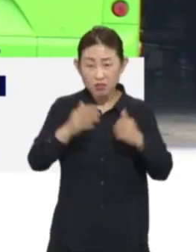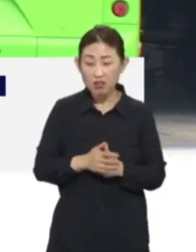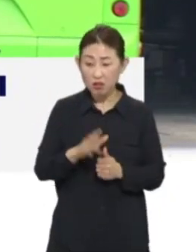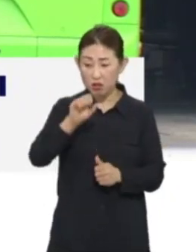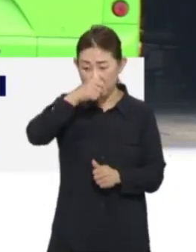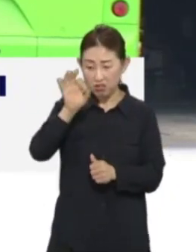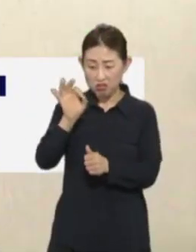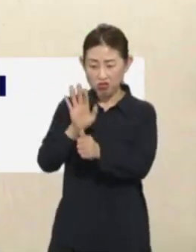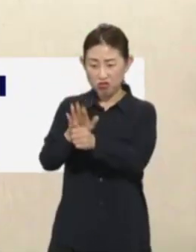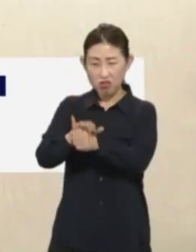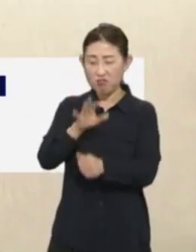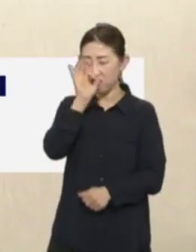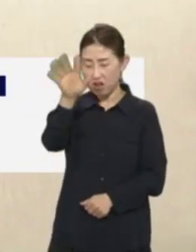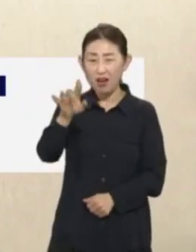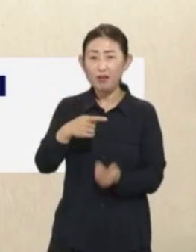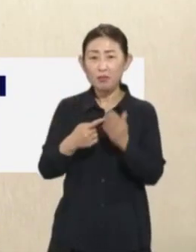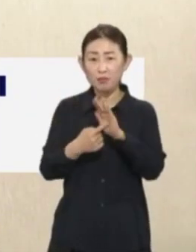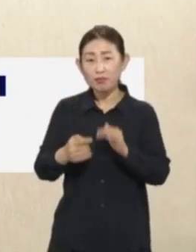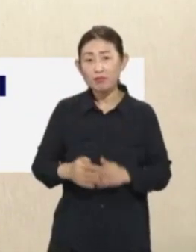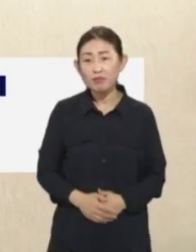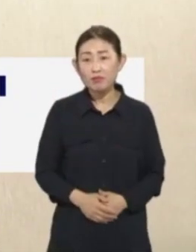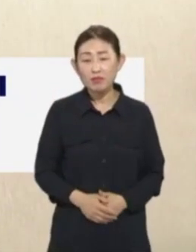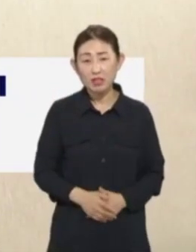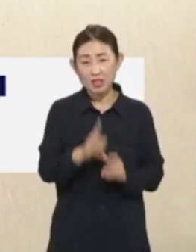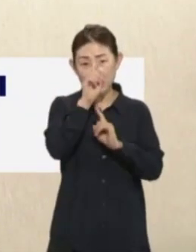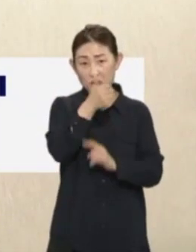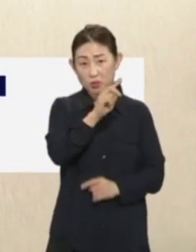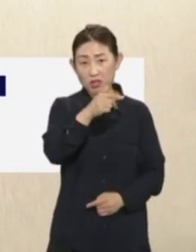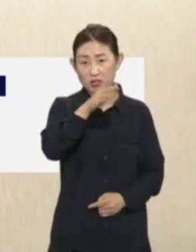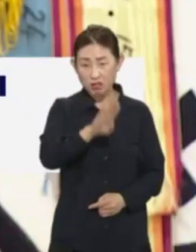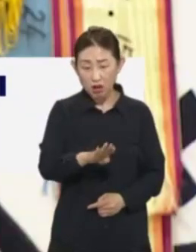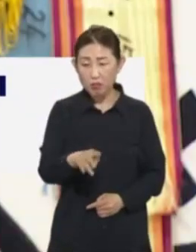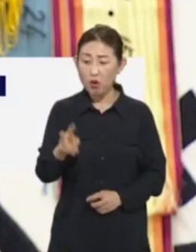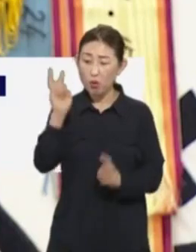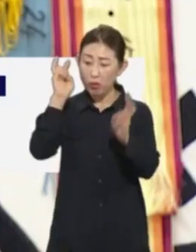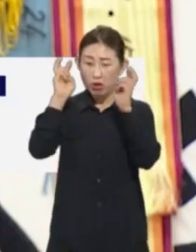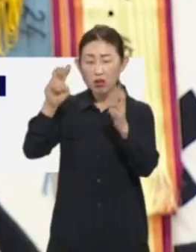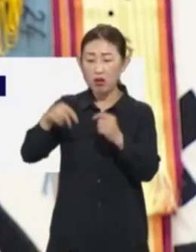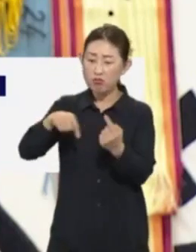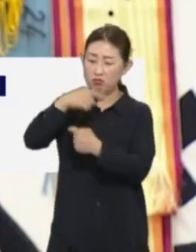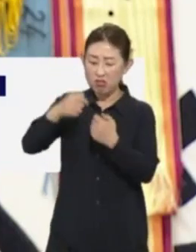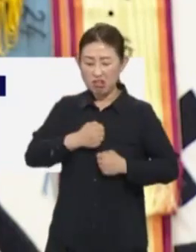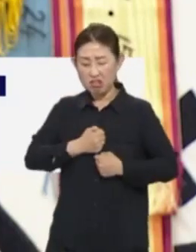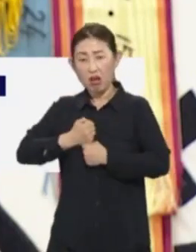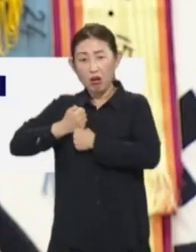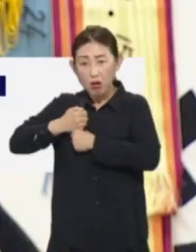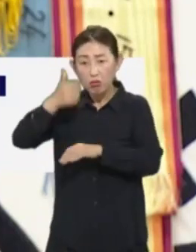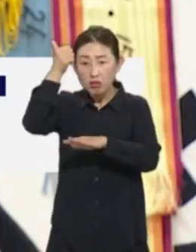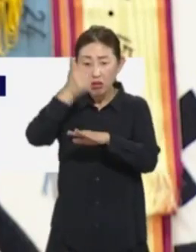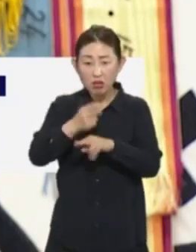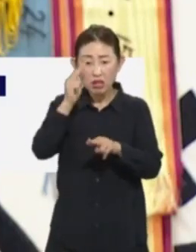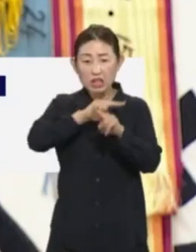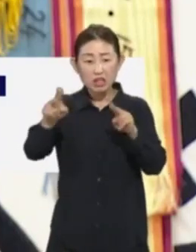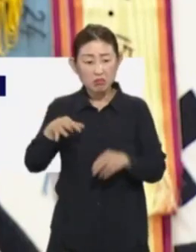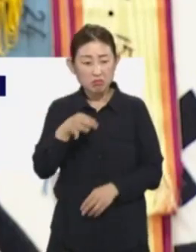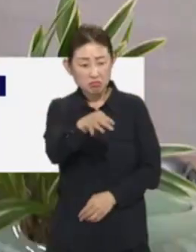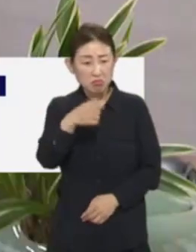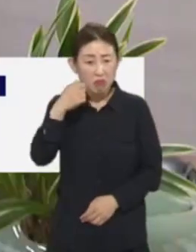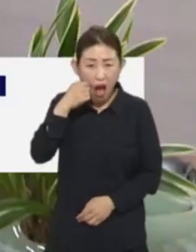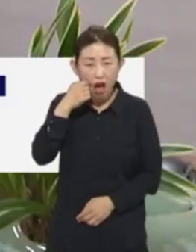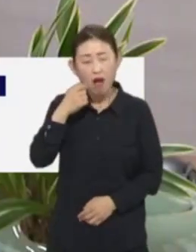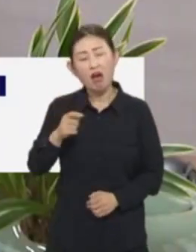지원 불가를 선언했습니다. 이완섭 서산시장은 업체 경영진이 방만 경영을 해오다 결국 기름값조차